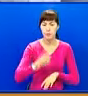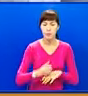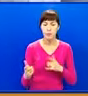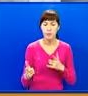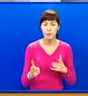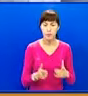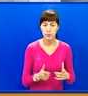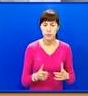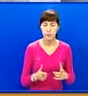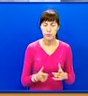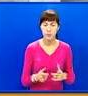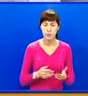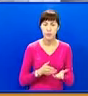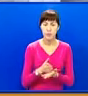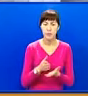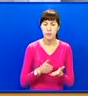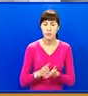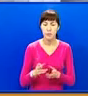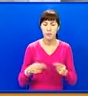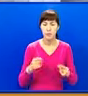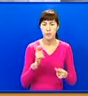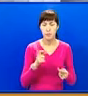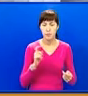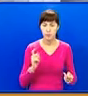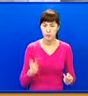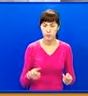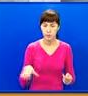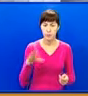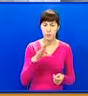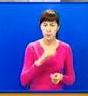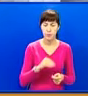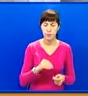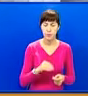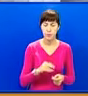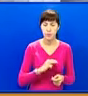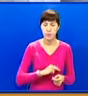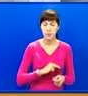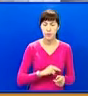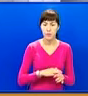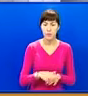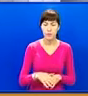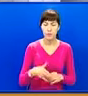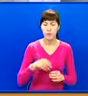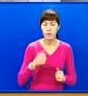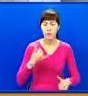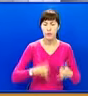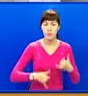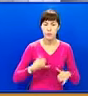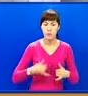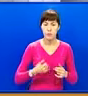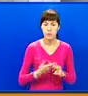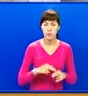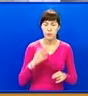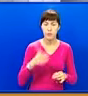жасаған бағыт-бағдар берген халыққа барлық ісін іске асыратын әрине тағы да ұстаздар.